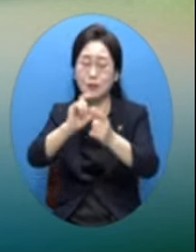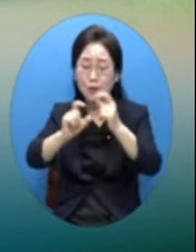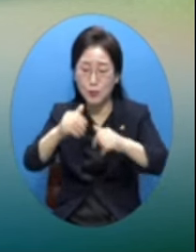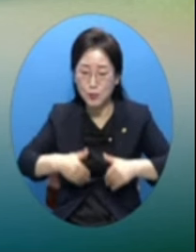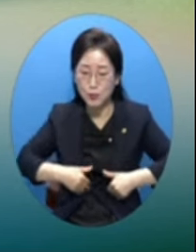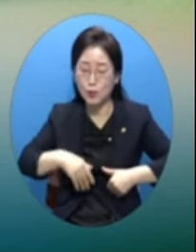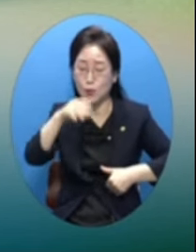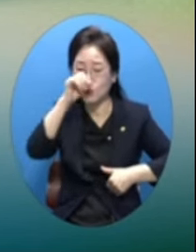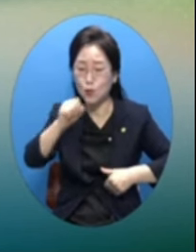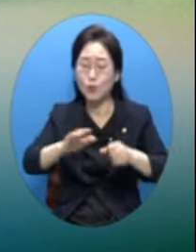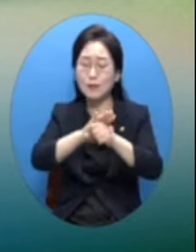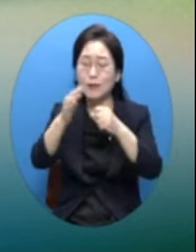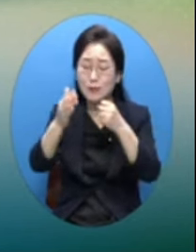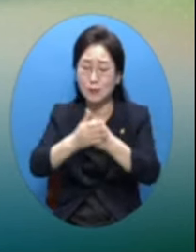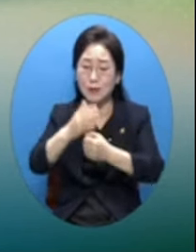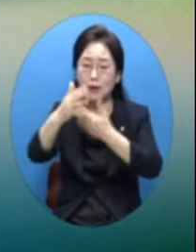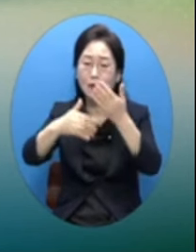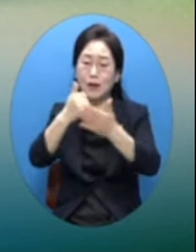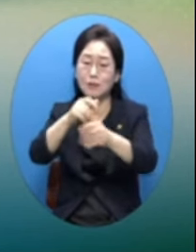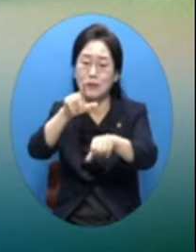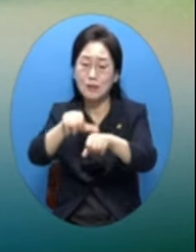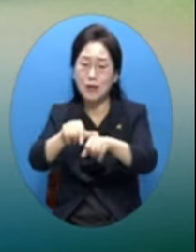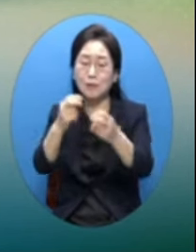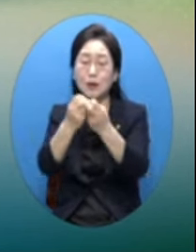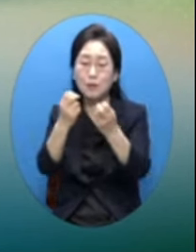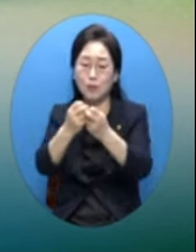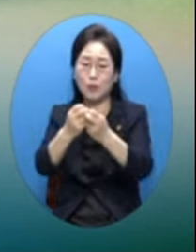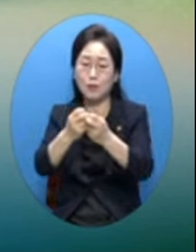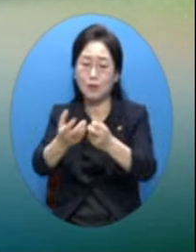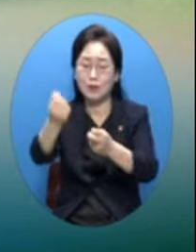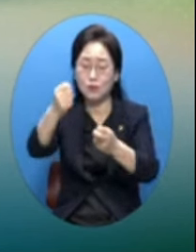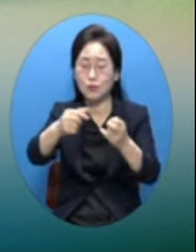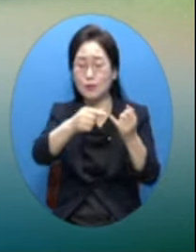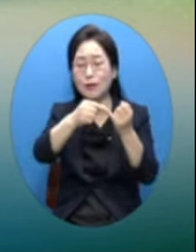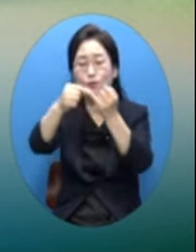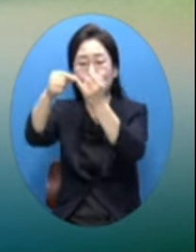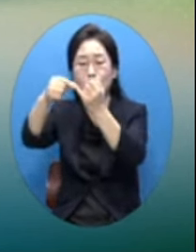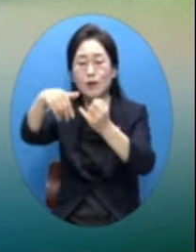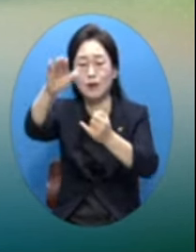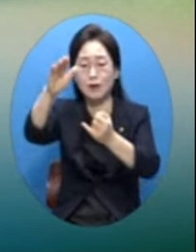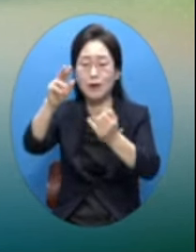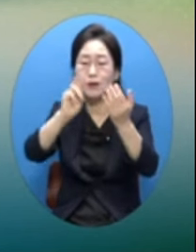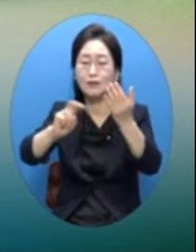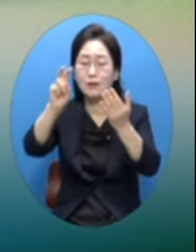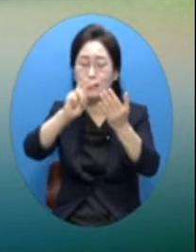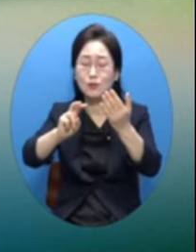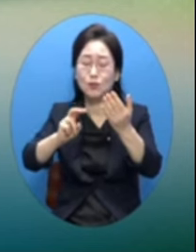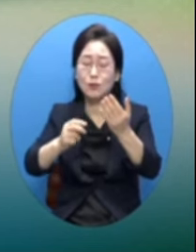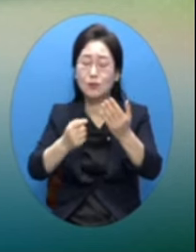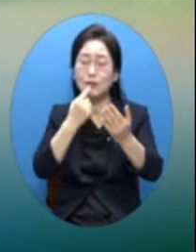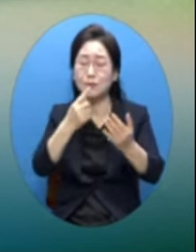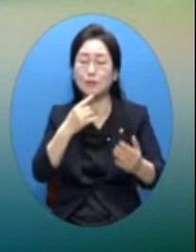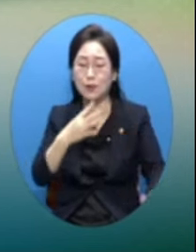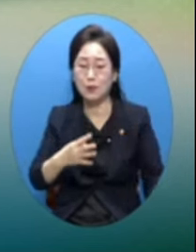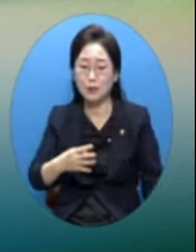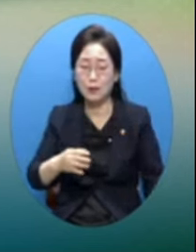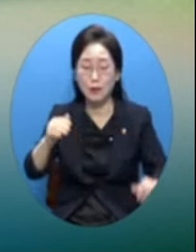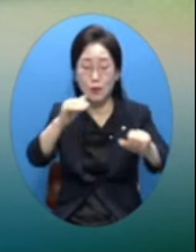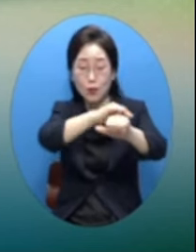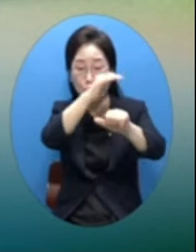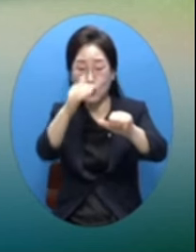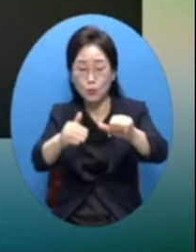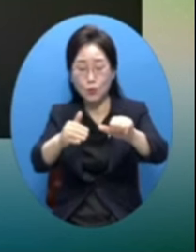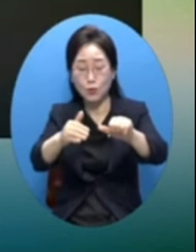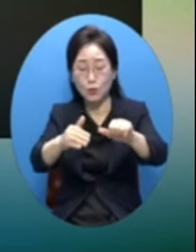하나님의 시간에 하나님의 방법으로 데려가셨으니 더욱 찬송하기만 할 뿐이다. 공동묘지 길이 언덕 및 귀퉁이